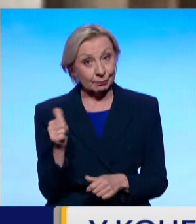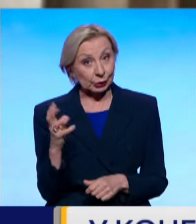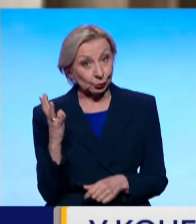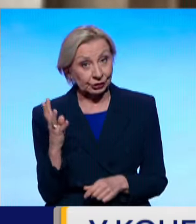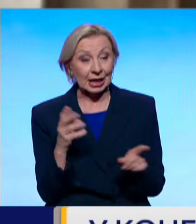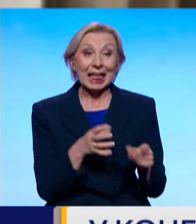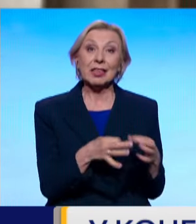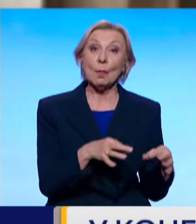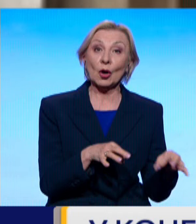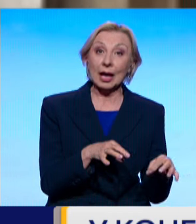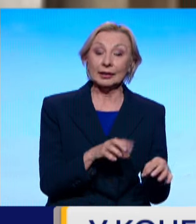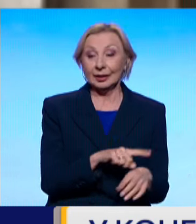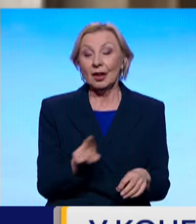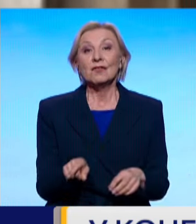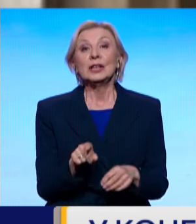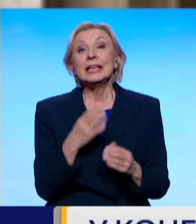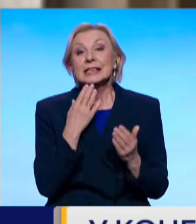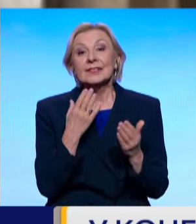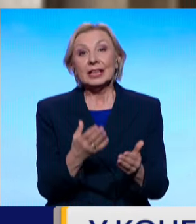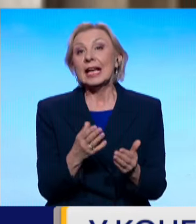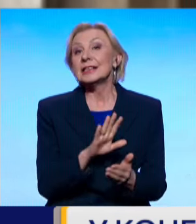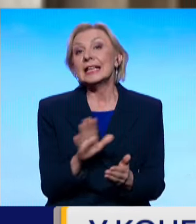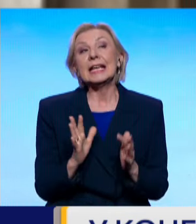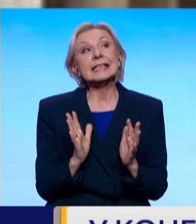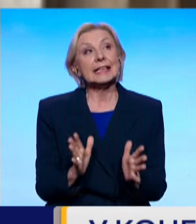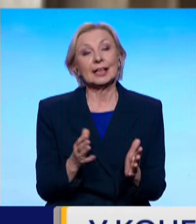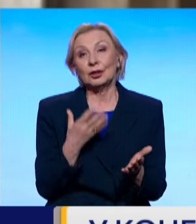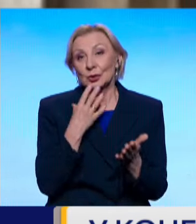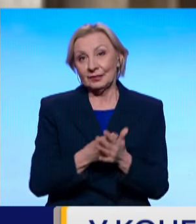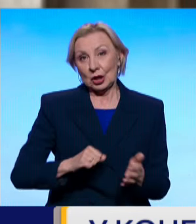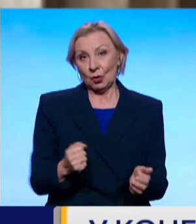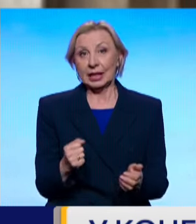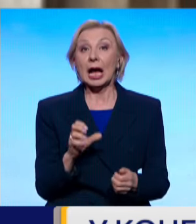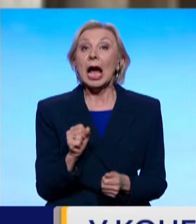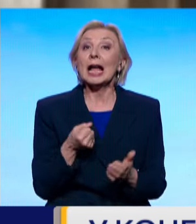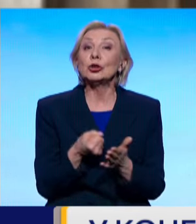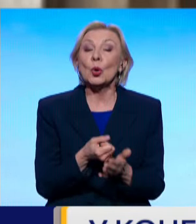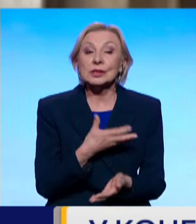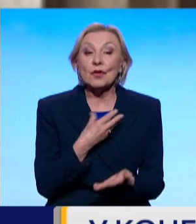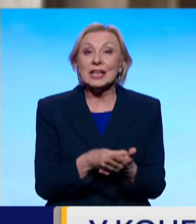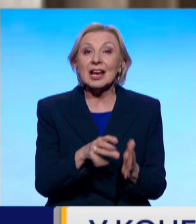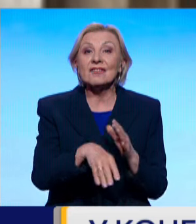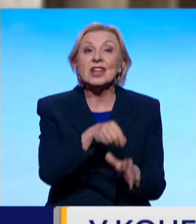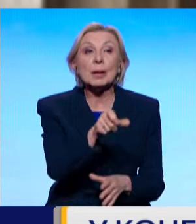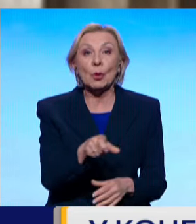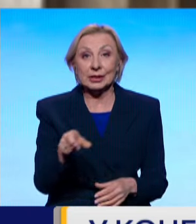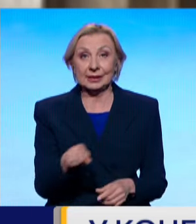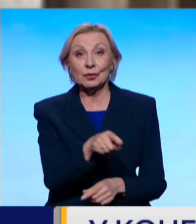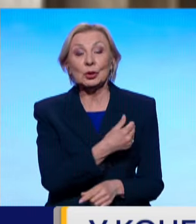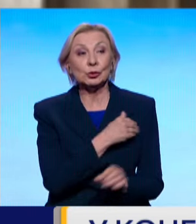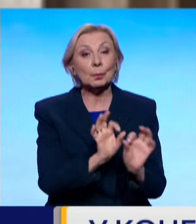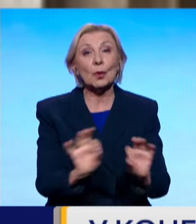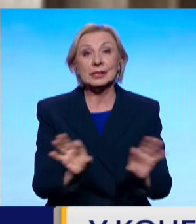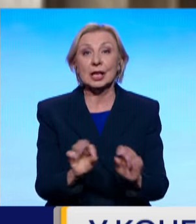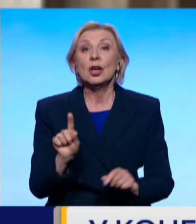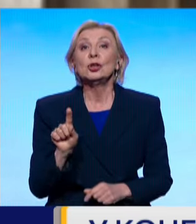також і демократи, вони звертаються не скільки навіть до своїх колег, вони звертаються і до своїх виборців. Вони намагаються пояснити, чому